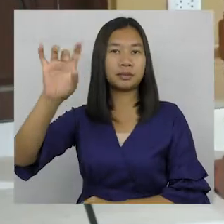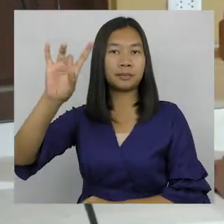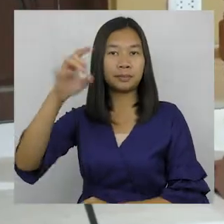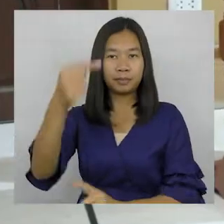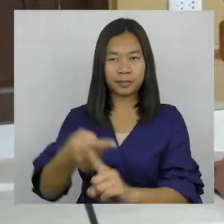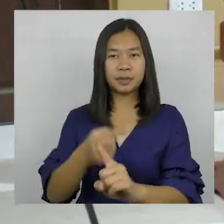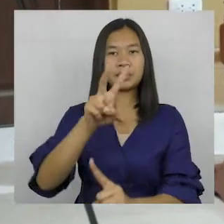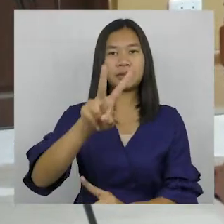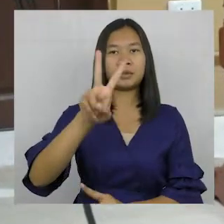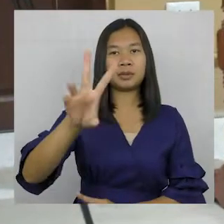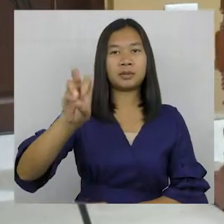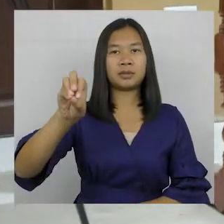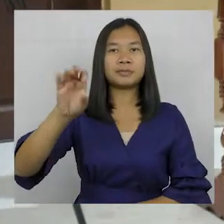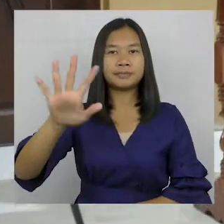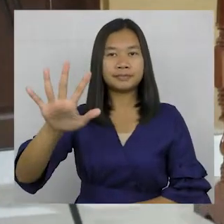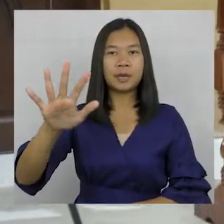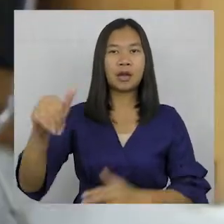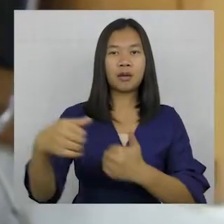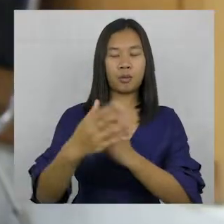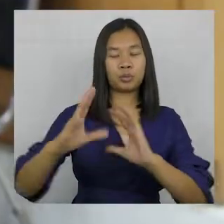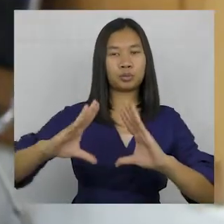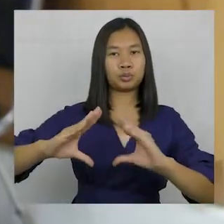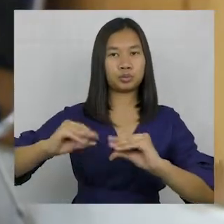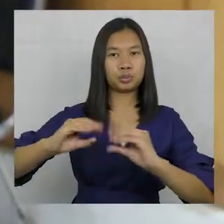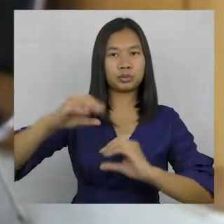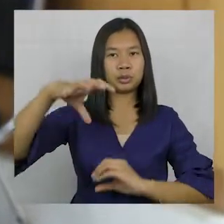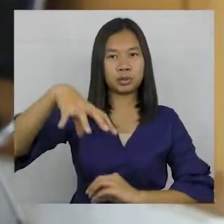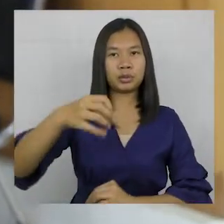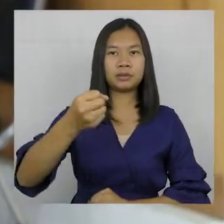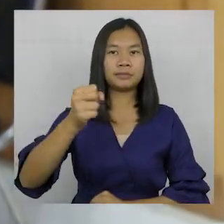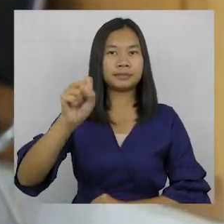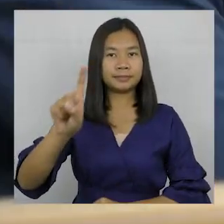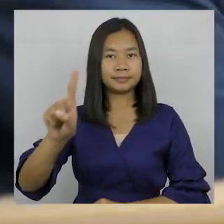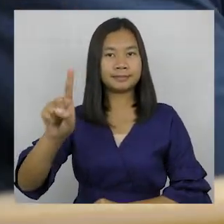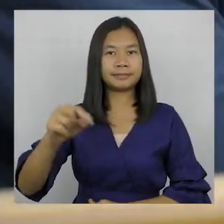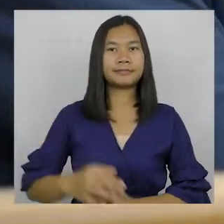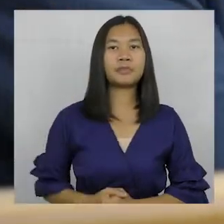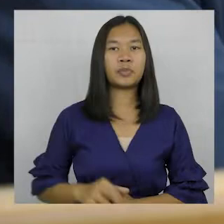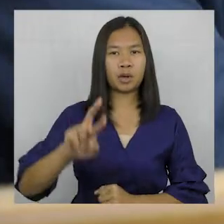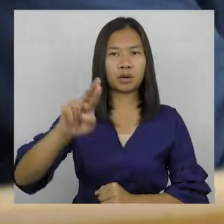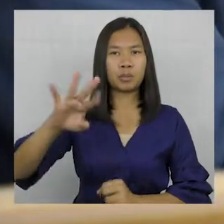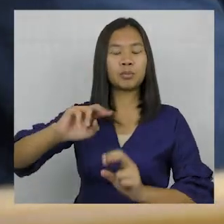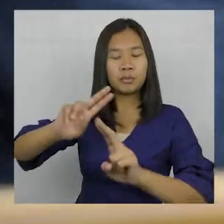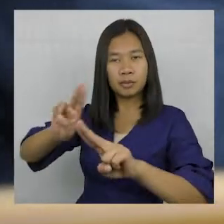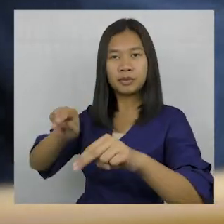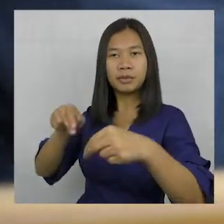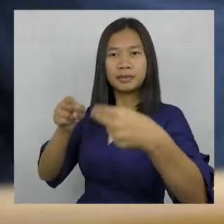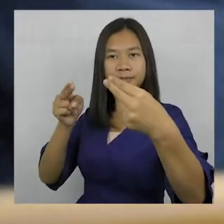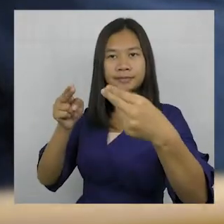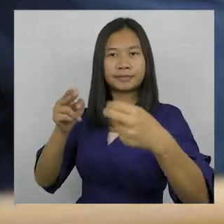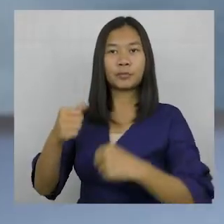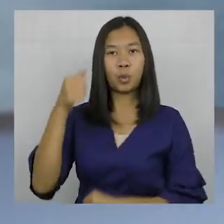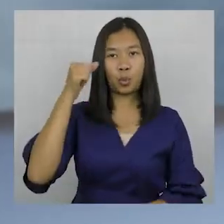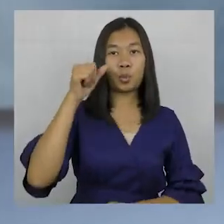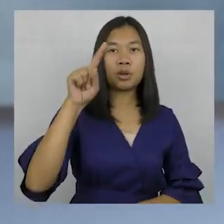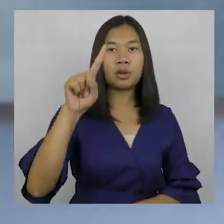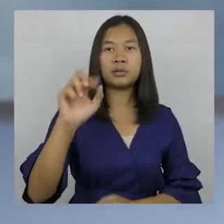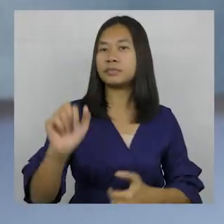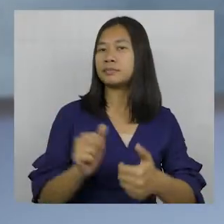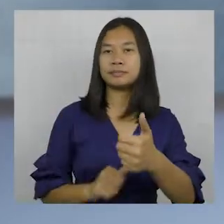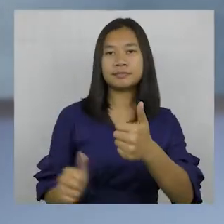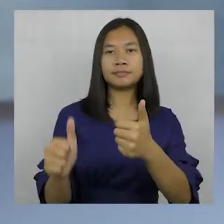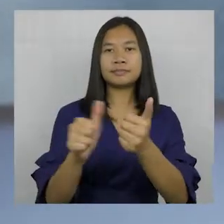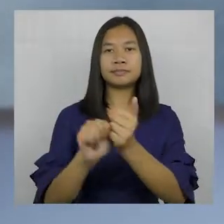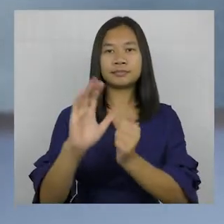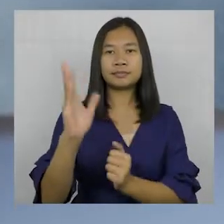17-18 กุมภาพันธ์ 2565 ณ ห้องประชุมสัตบงกตอาคาร 11 และผ่านระบบออนไลน์โดยวันแรกผู้ช่วย